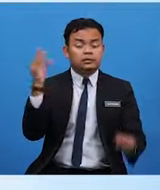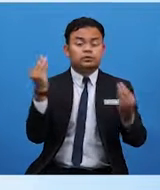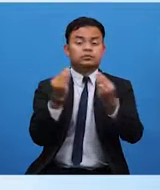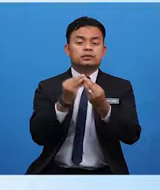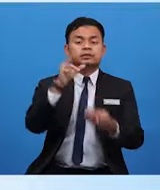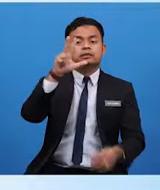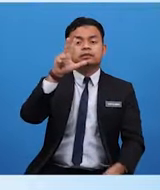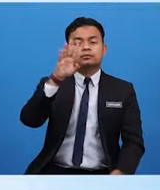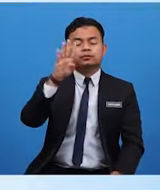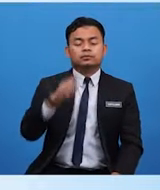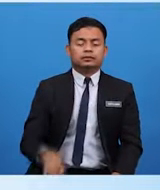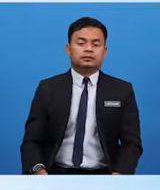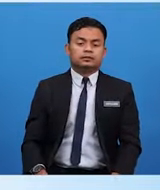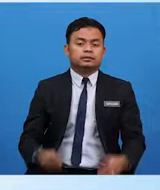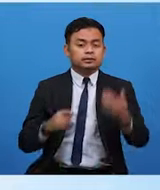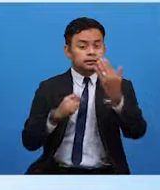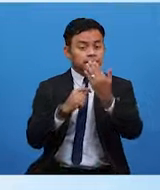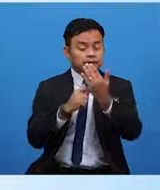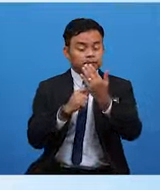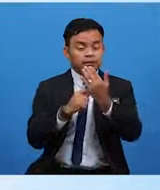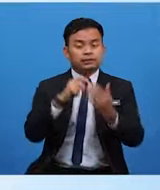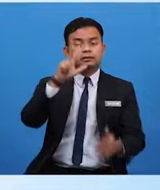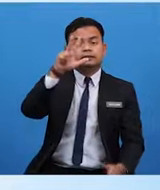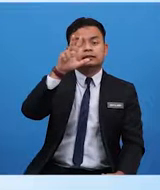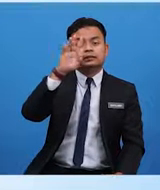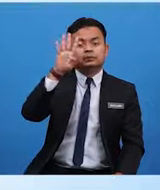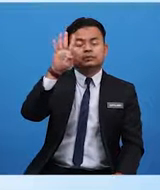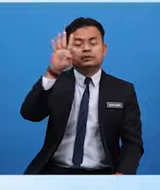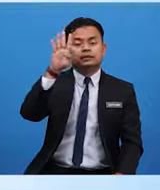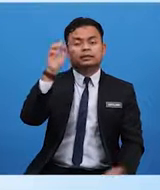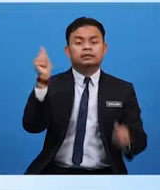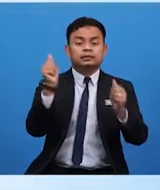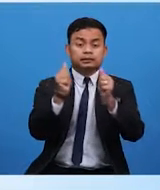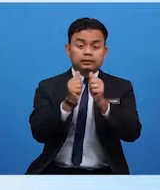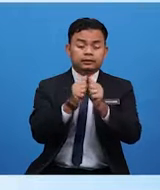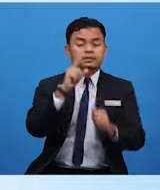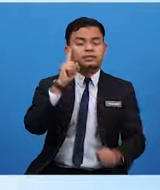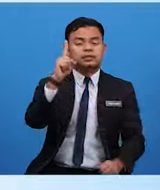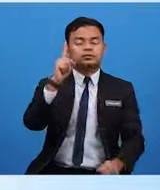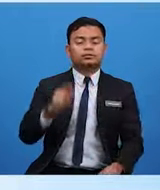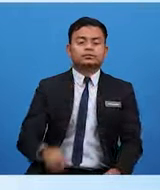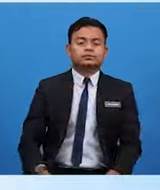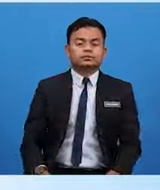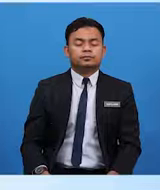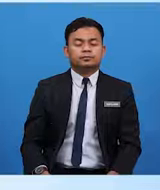kemudian tambahkan 34 Hai dengan 1 =